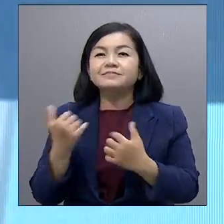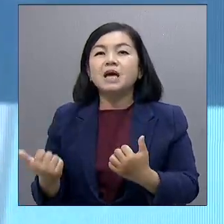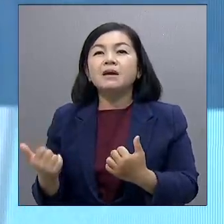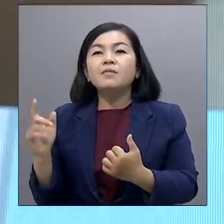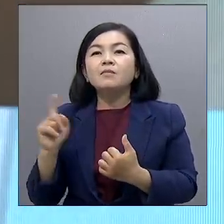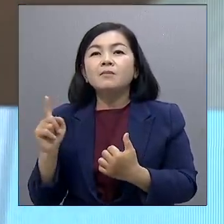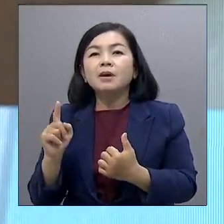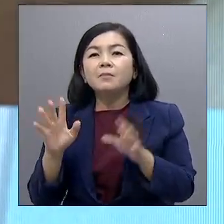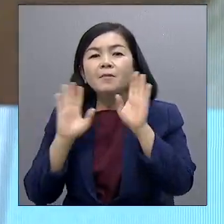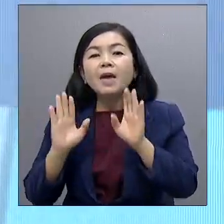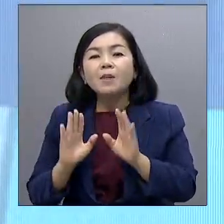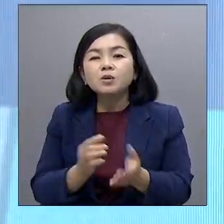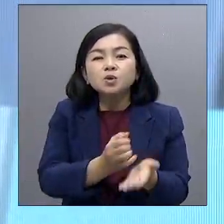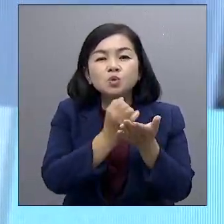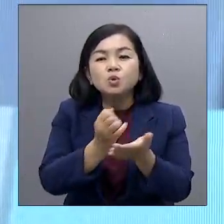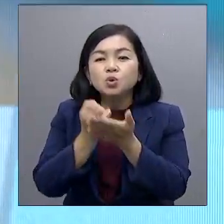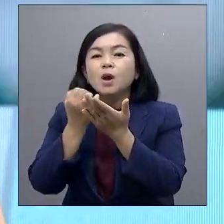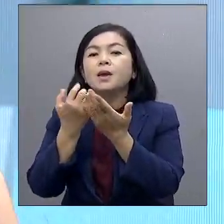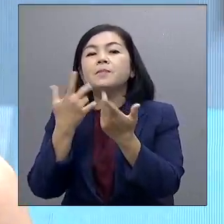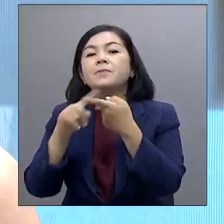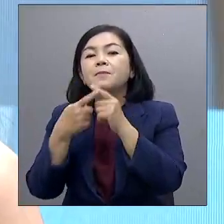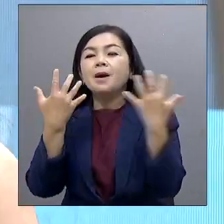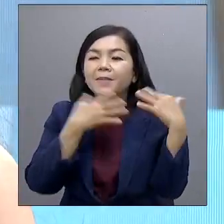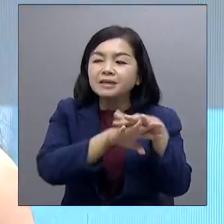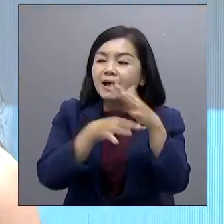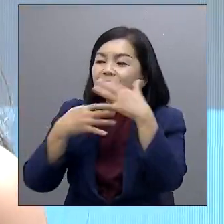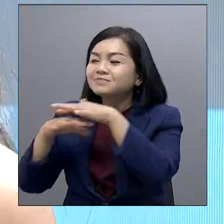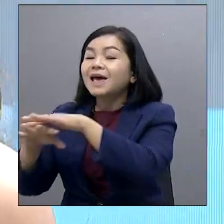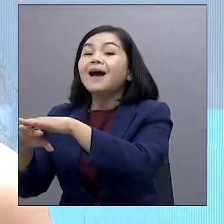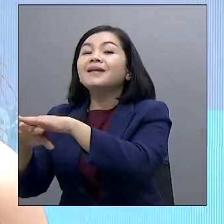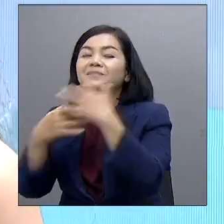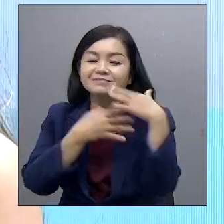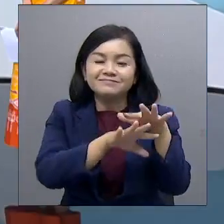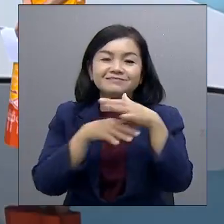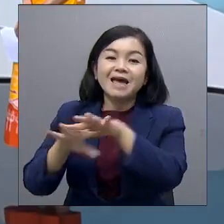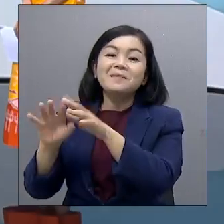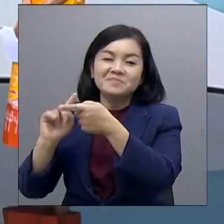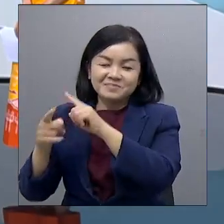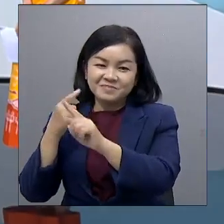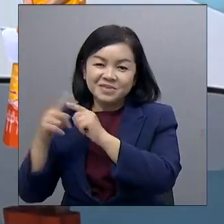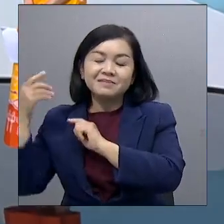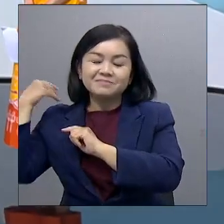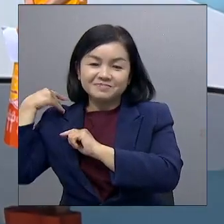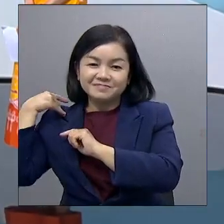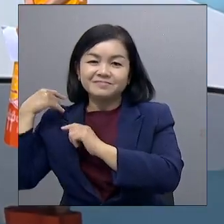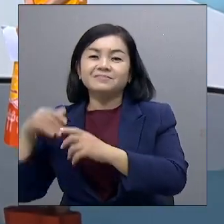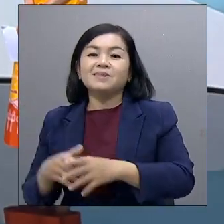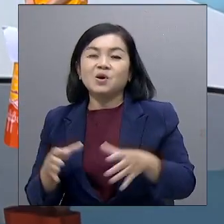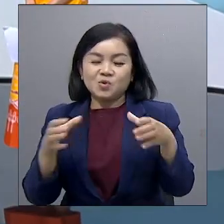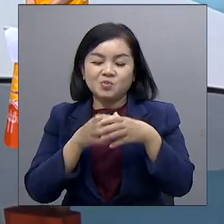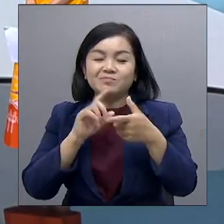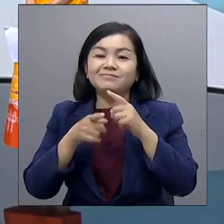จับเพื่อนไว้ให้แบบเพื่อนออกนอกแก๊งอะไรประมาณคือเป็นแบบเหมือนเป็นกาวใจแบบเป็นตัวสร้างสีสันให้กับทีม